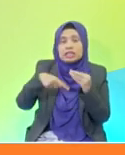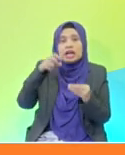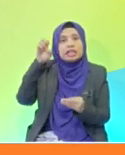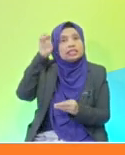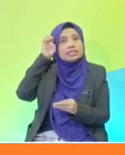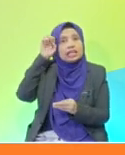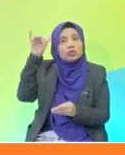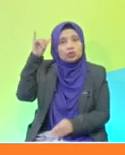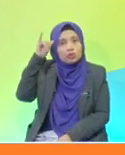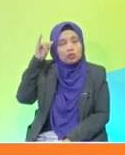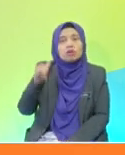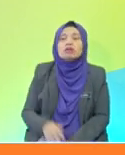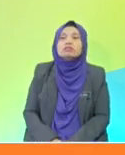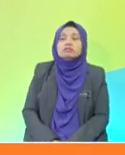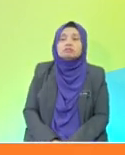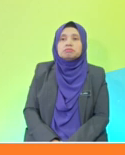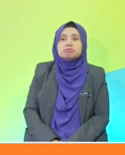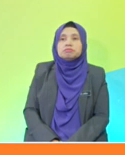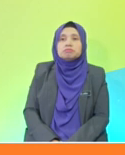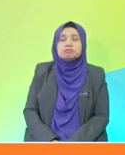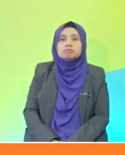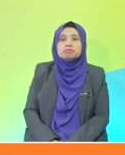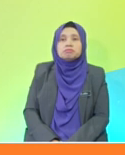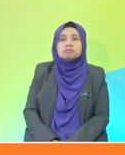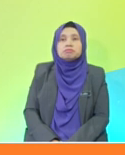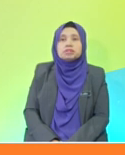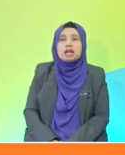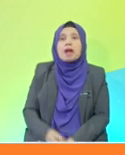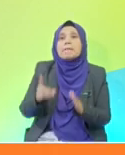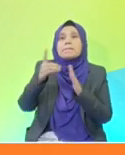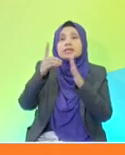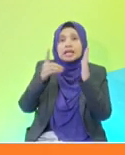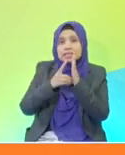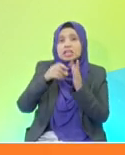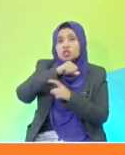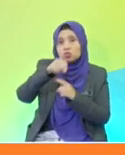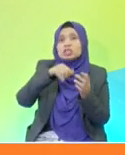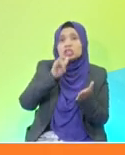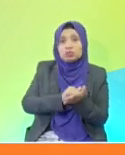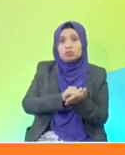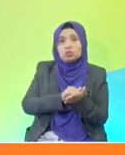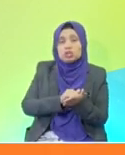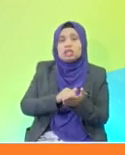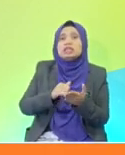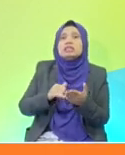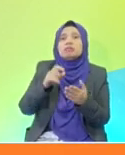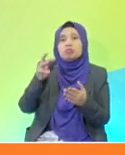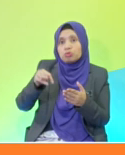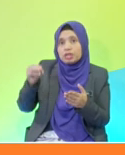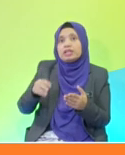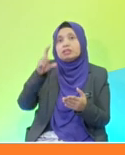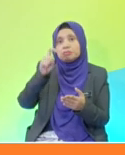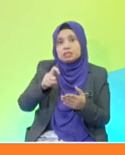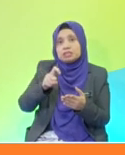oke terus sekarang berdasarkan situasi tersebut Calung perlu